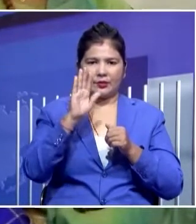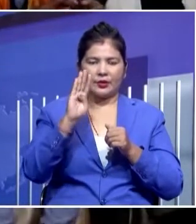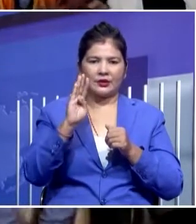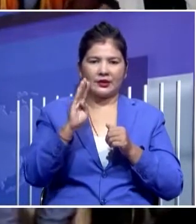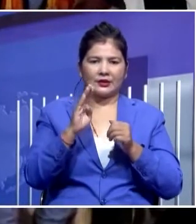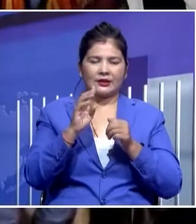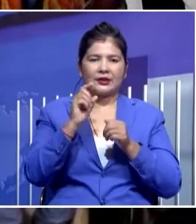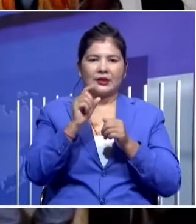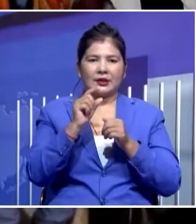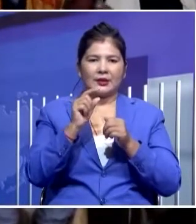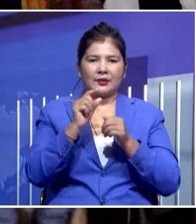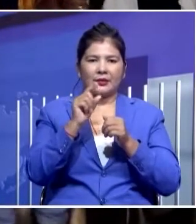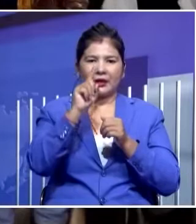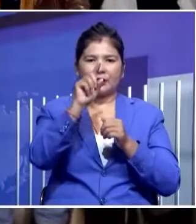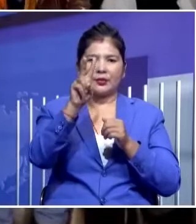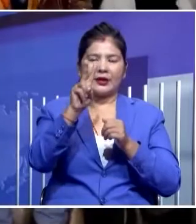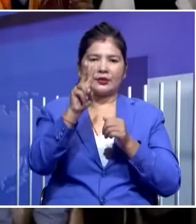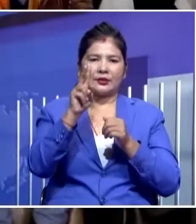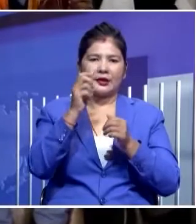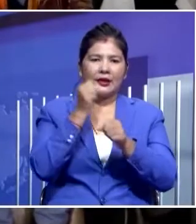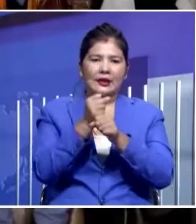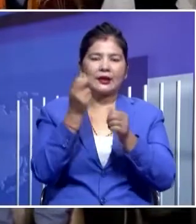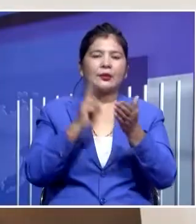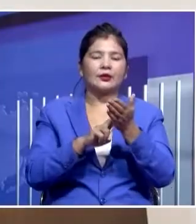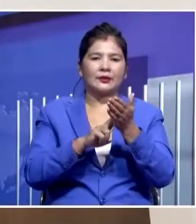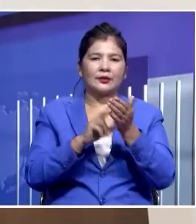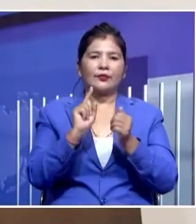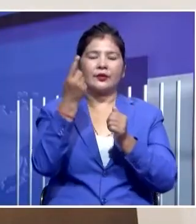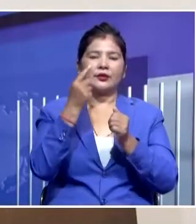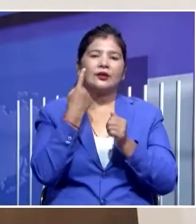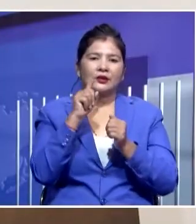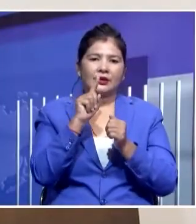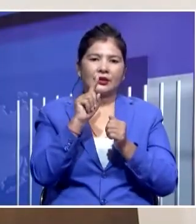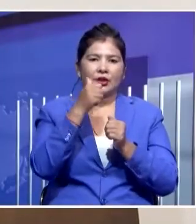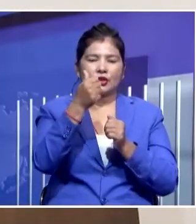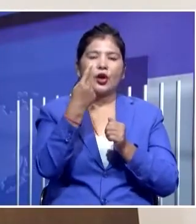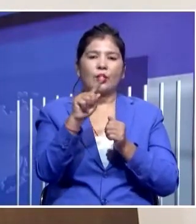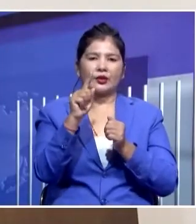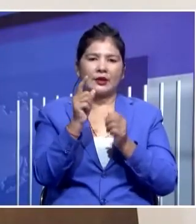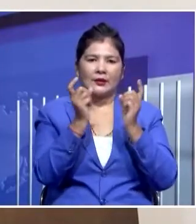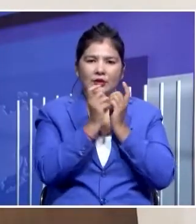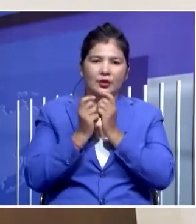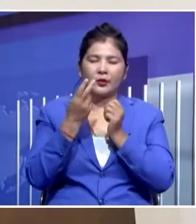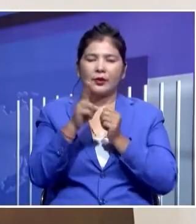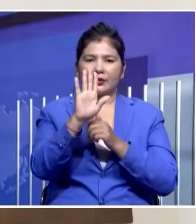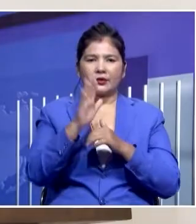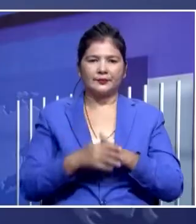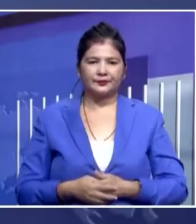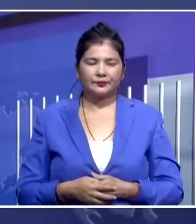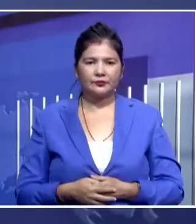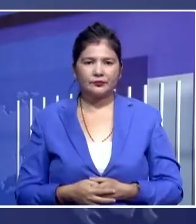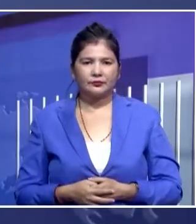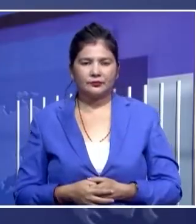लगायत शीर्षकका 12 कार्यपत्रमध्ये आज पहिलो दिन 6 कार्यपत्रमाथि छलफल भएको छ।